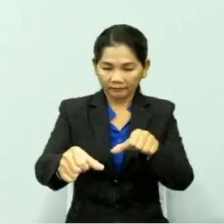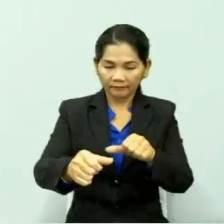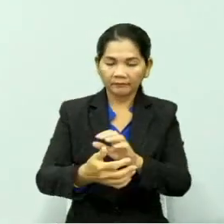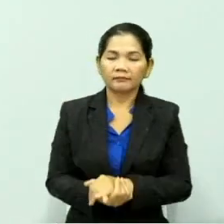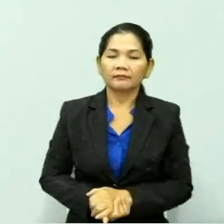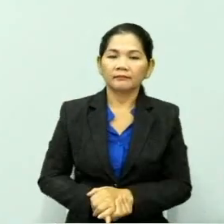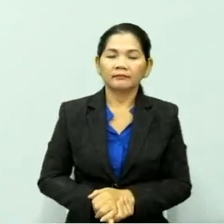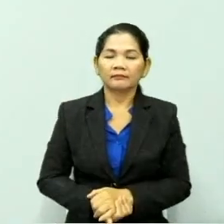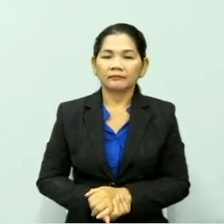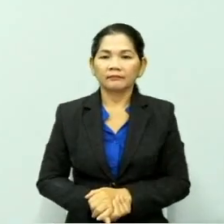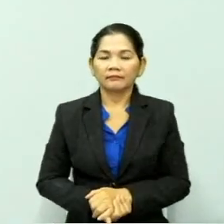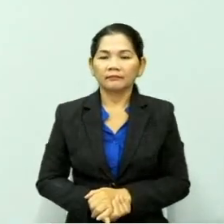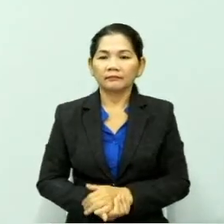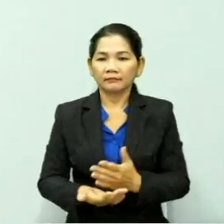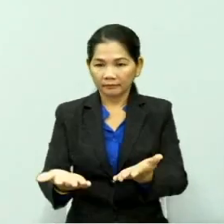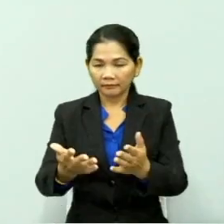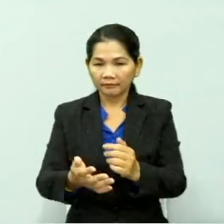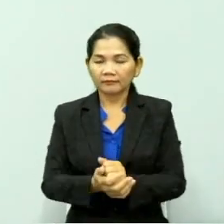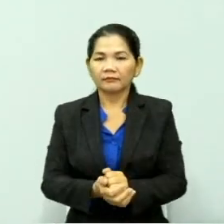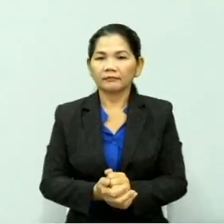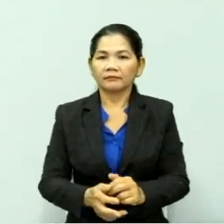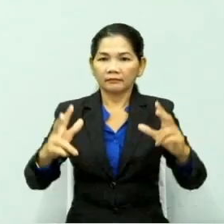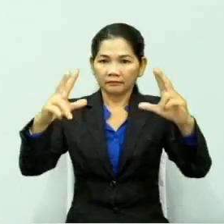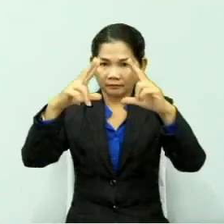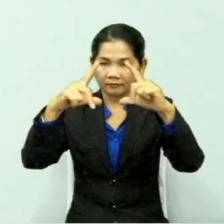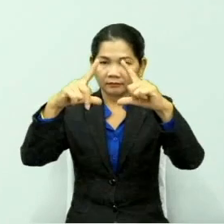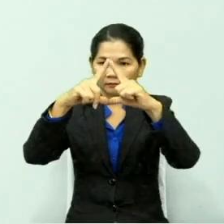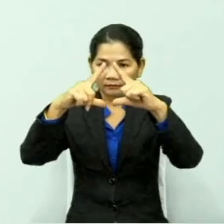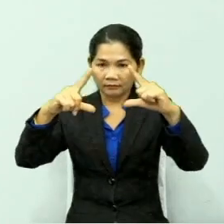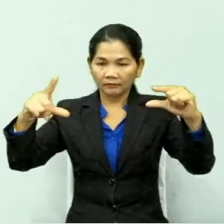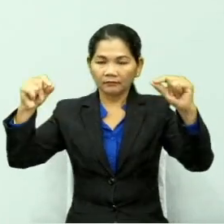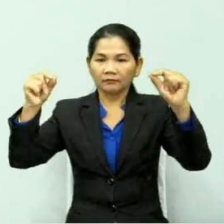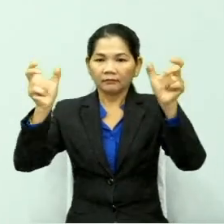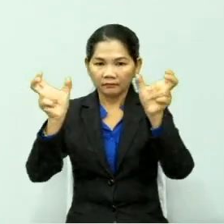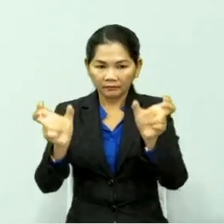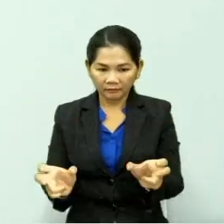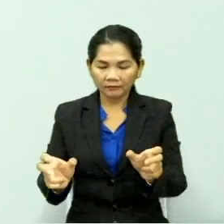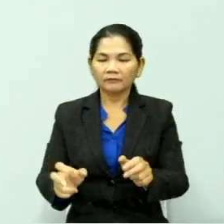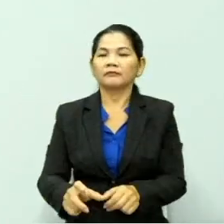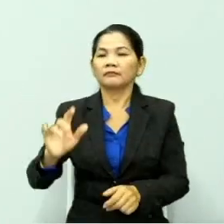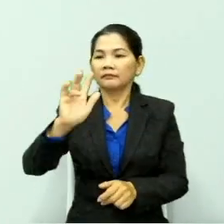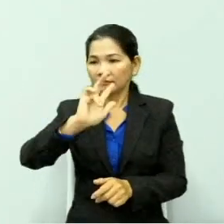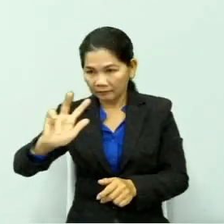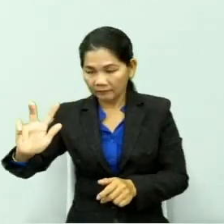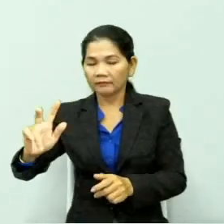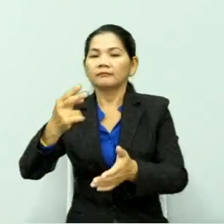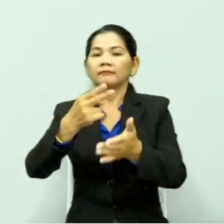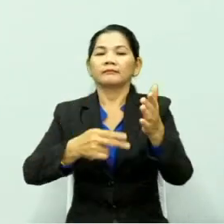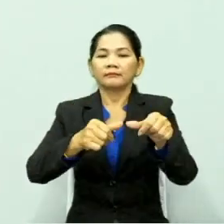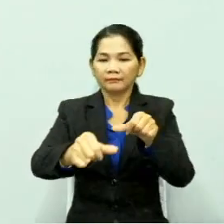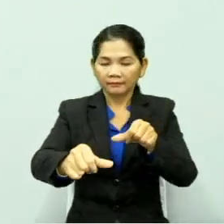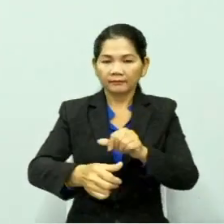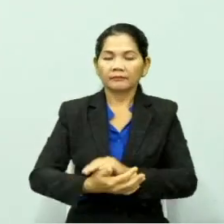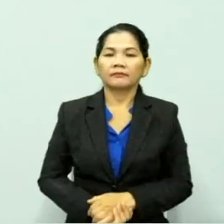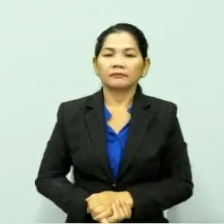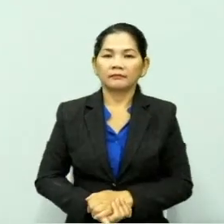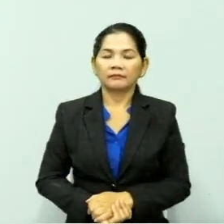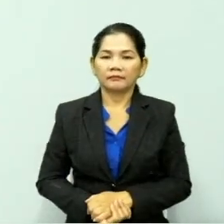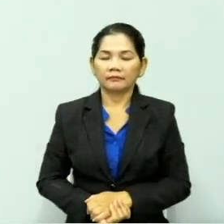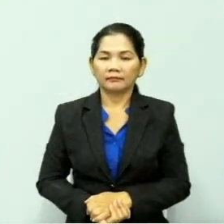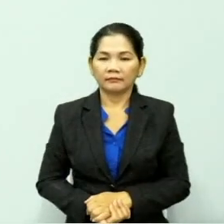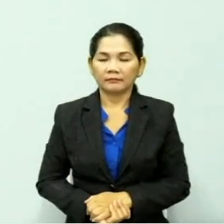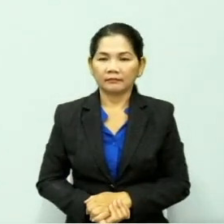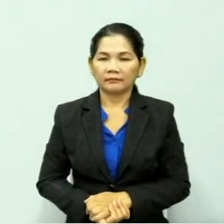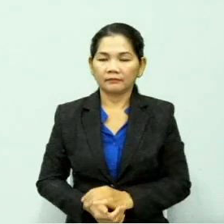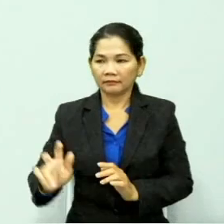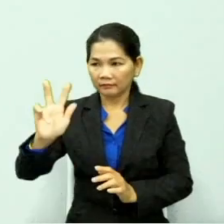to tiết mớ chá ta bà to bì pra sát bằng tía sầy chà dương miên pra sát ở vầy bằng to tiết con chà cư miên